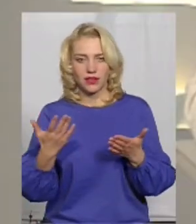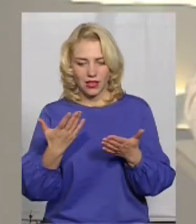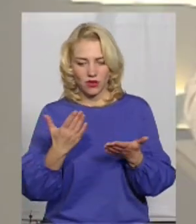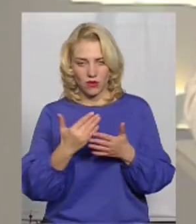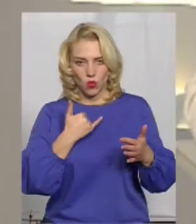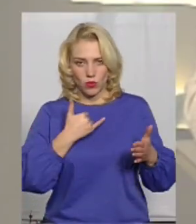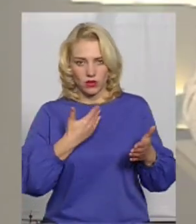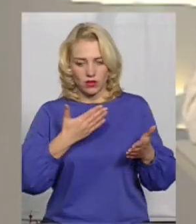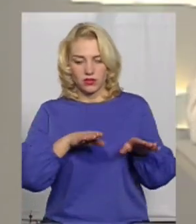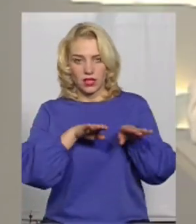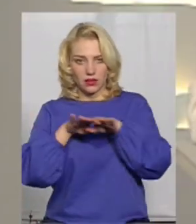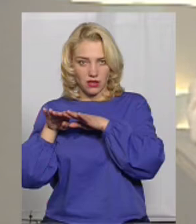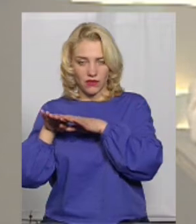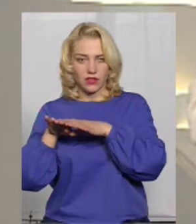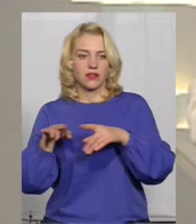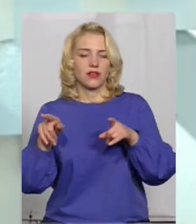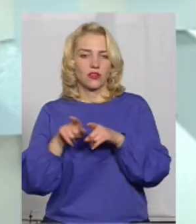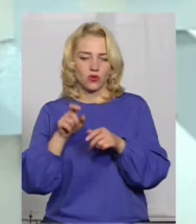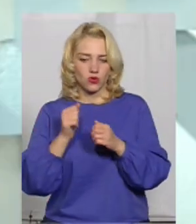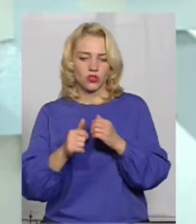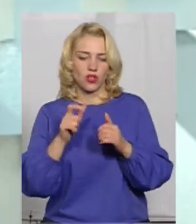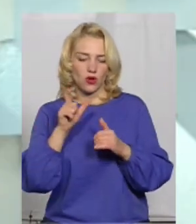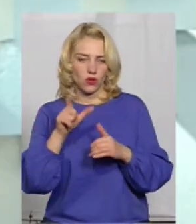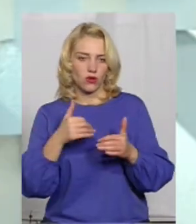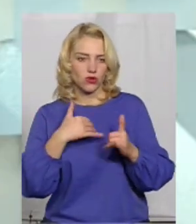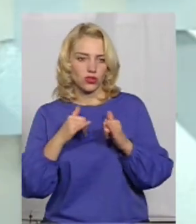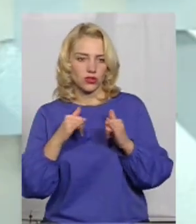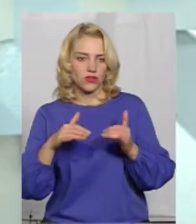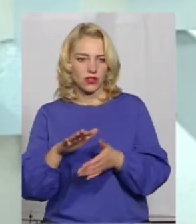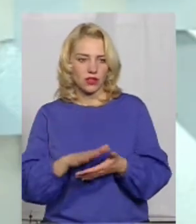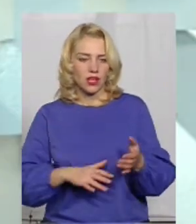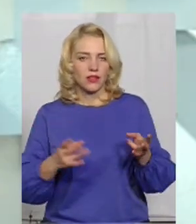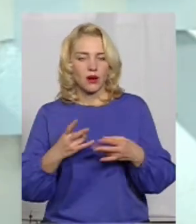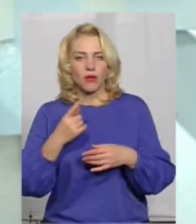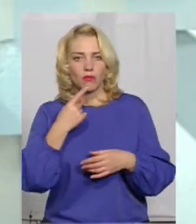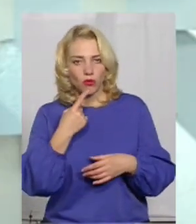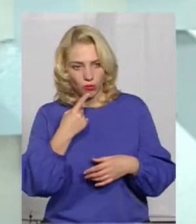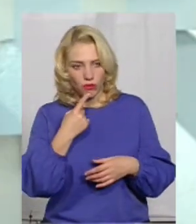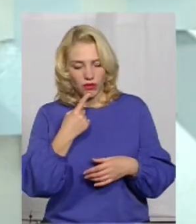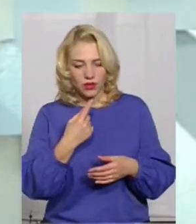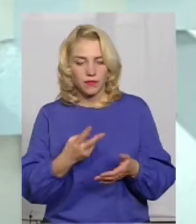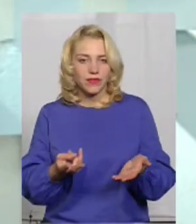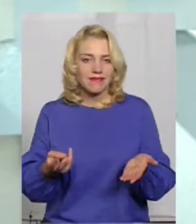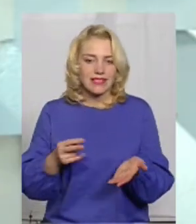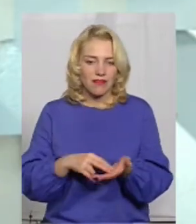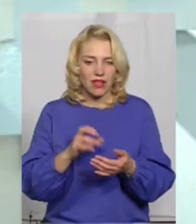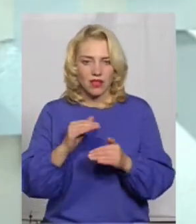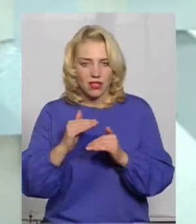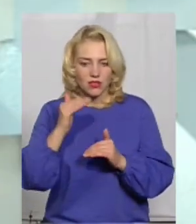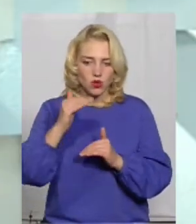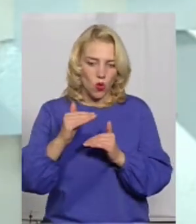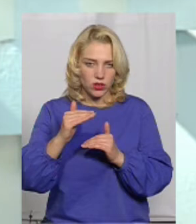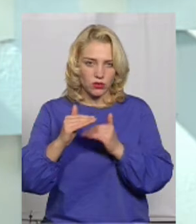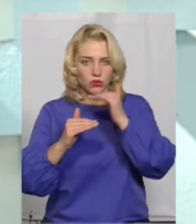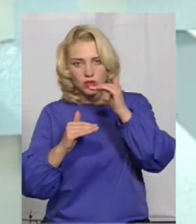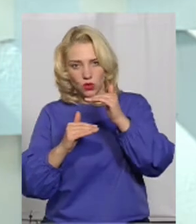певному рівні, кожна людина все хоче розвиватися далі. Тобто потрібно пробувати вставати на ту сходинку. Якщо падаєш,